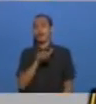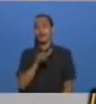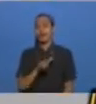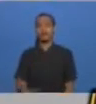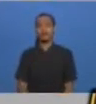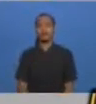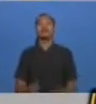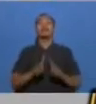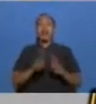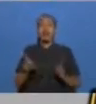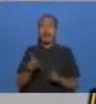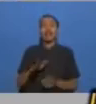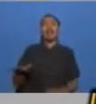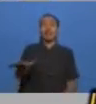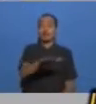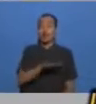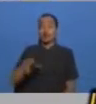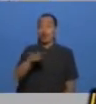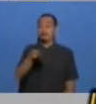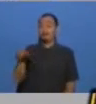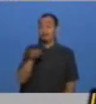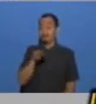kita yang belum memberikan